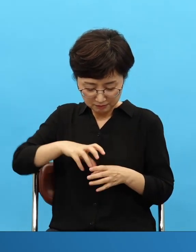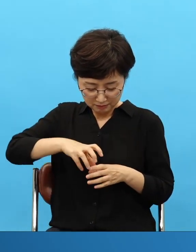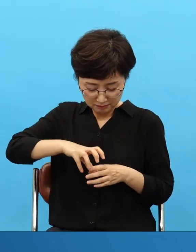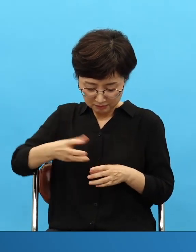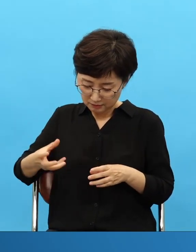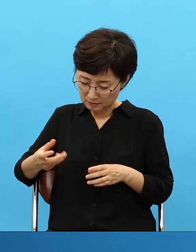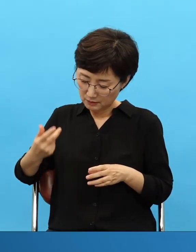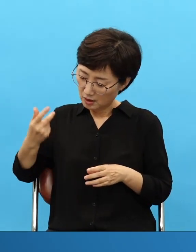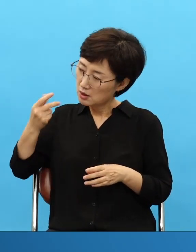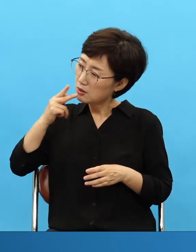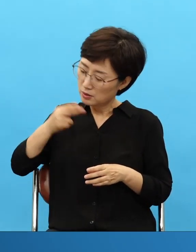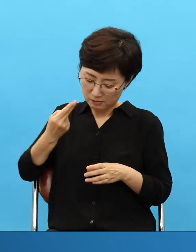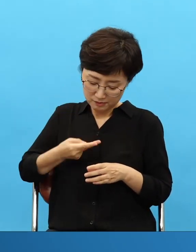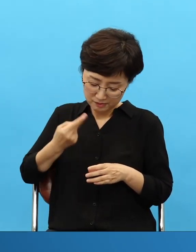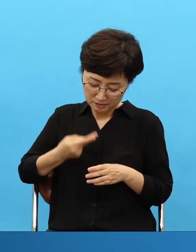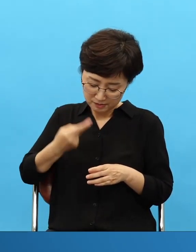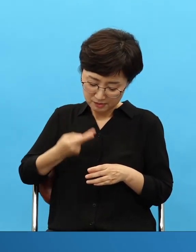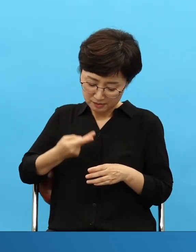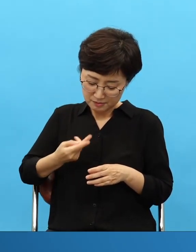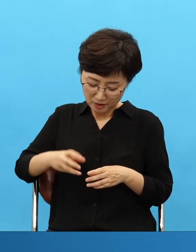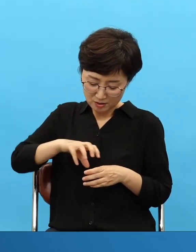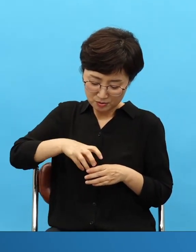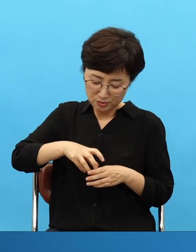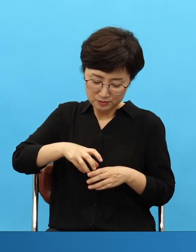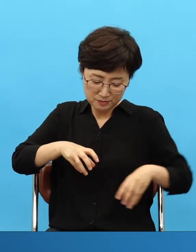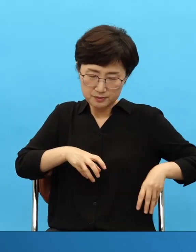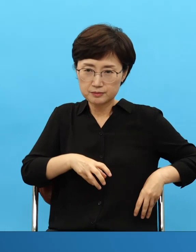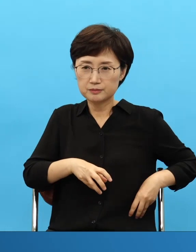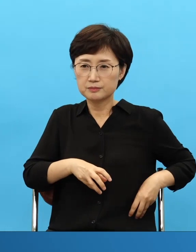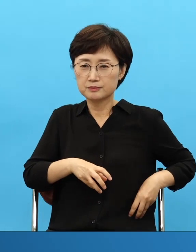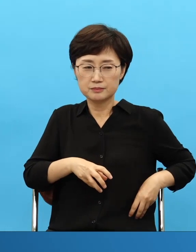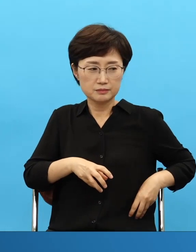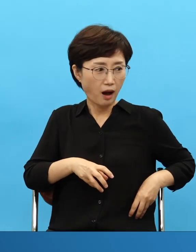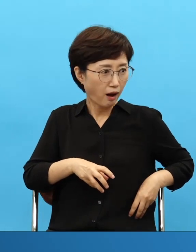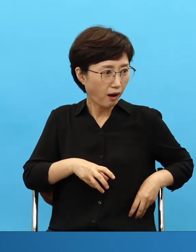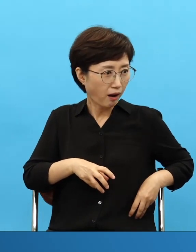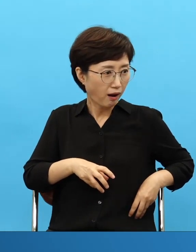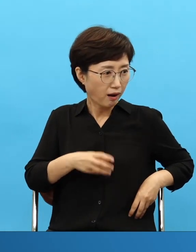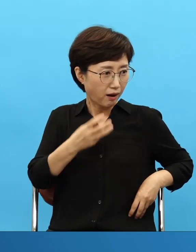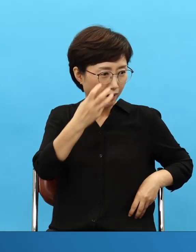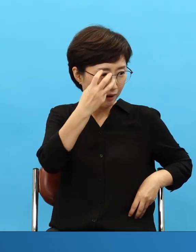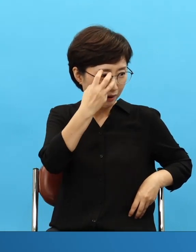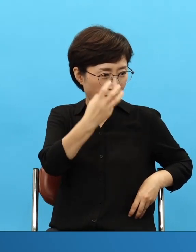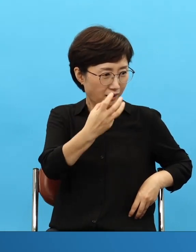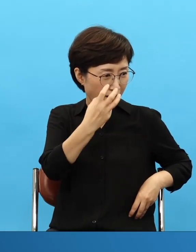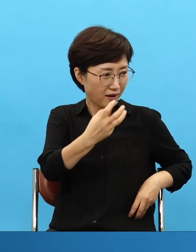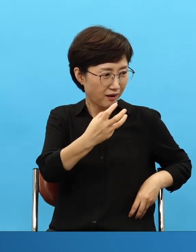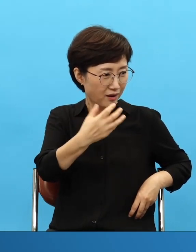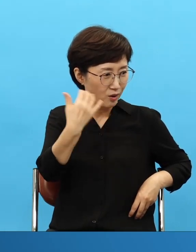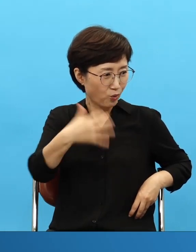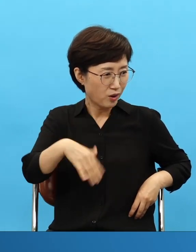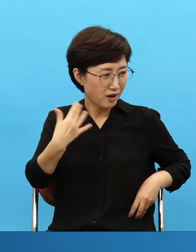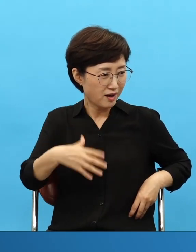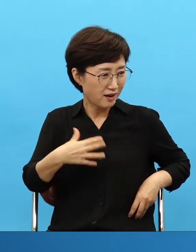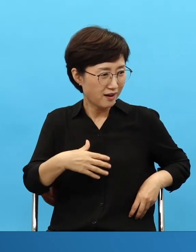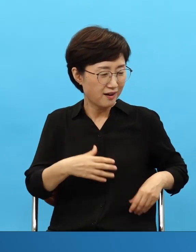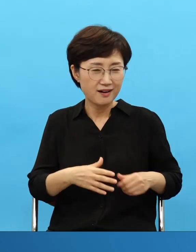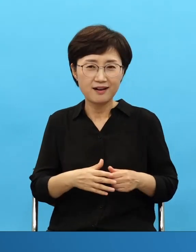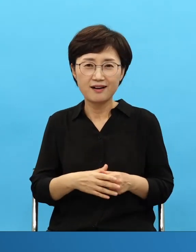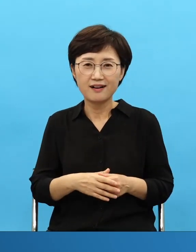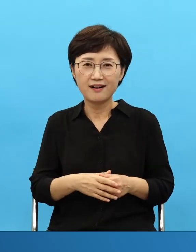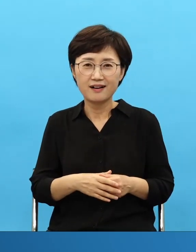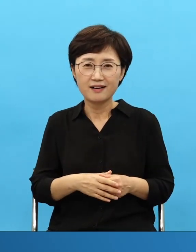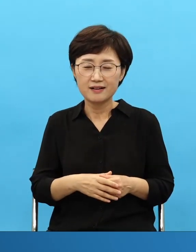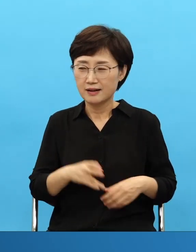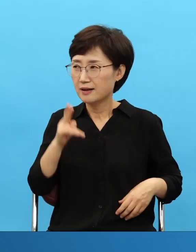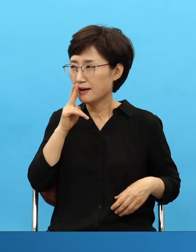재 털어요. And they took something out of their pocket and then it was like a little 신기해서 portable 봤다니까요. ashtray. And they put the cigarette ash into that container.